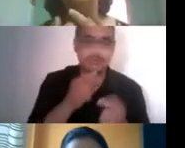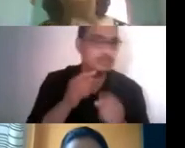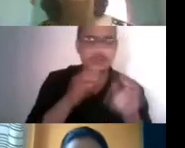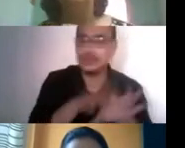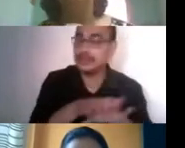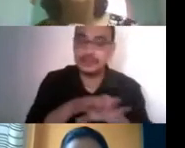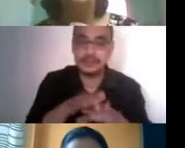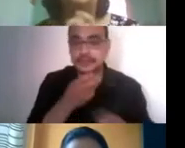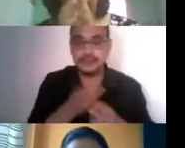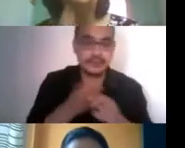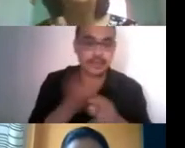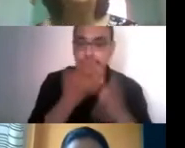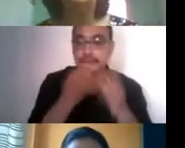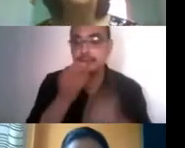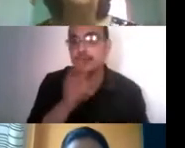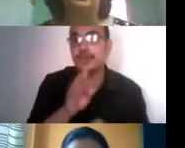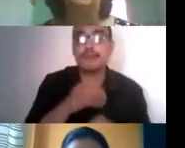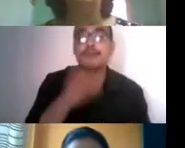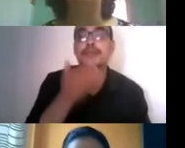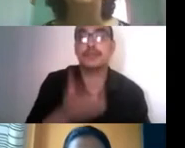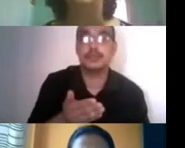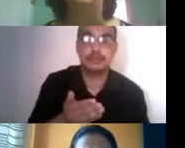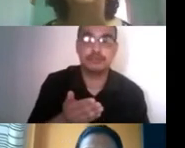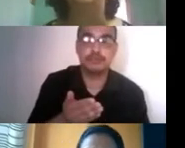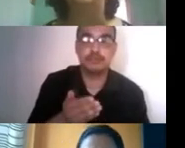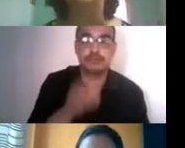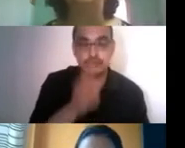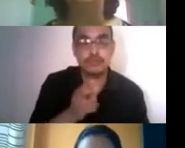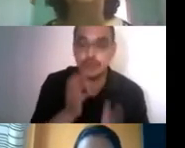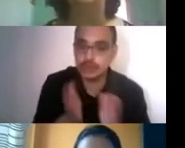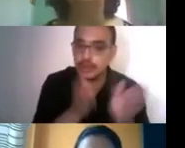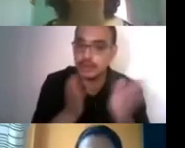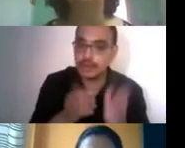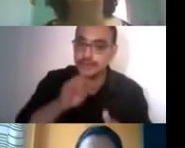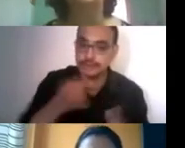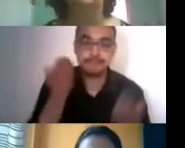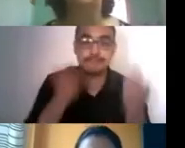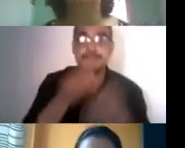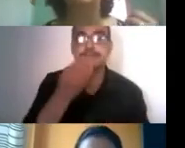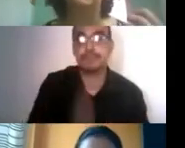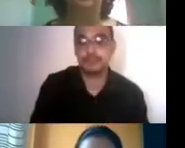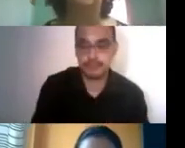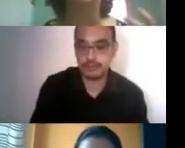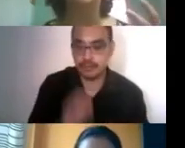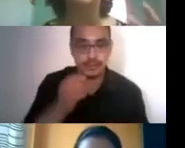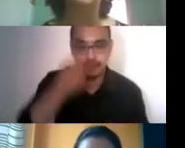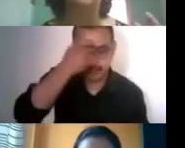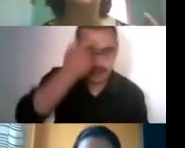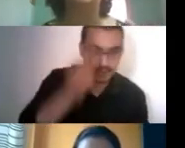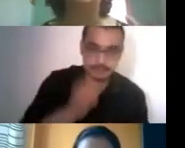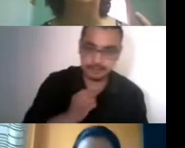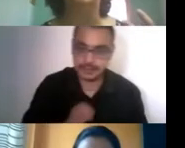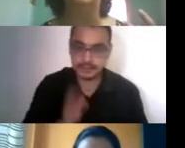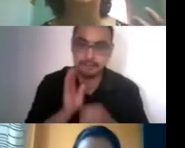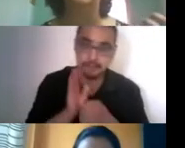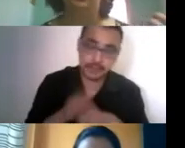हुन्छ। त्यसपछिको चरणमा आएर चाहिँ फेरि भाइलेन्स हुन्छ होइन, जब टेन्सन बढ्दै जान्छ, तनावको